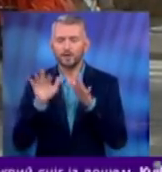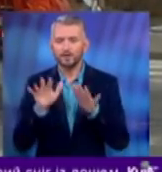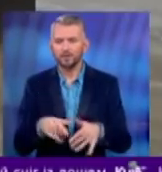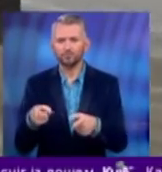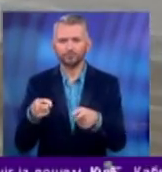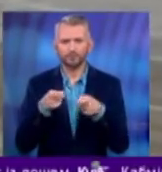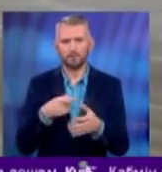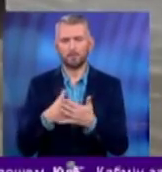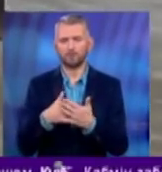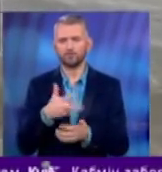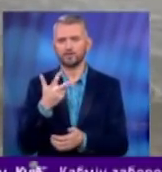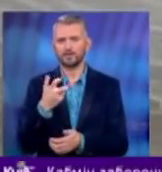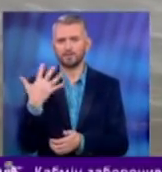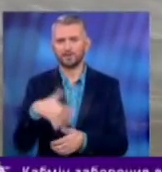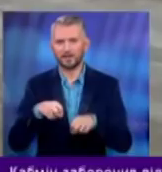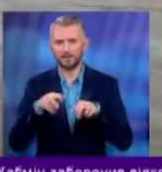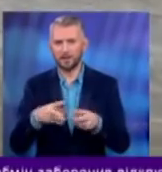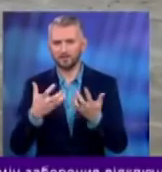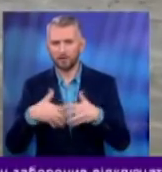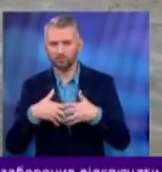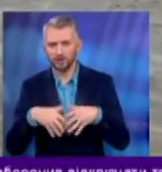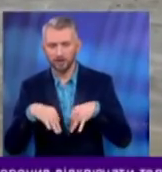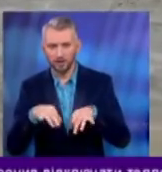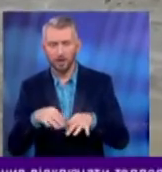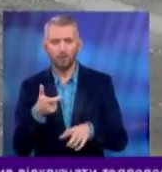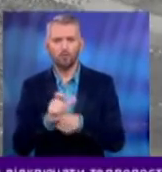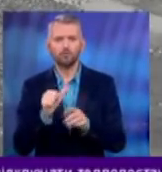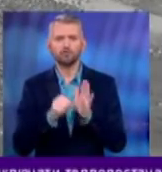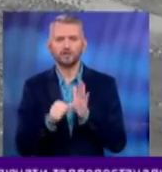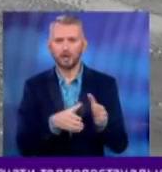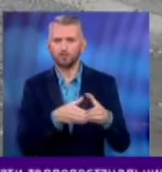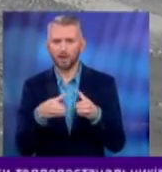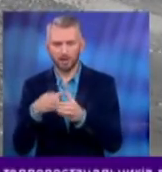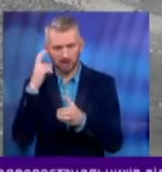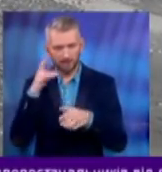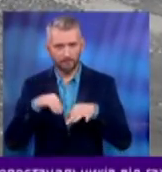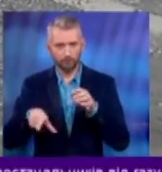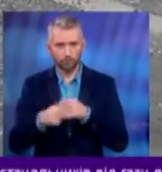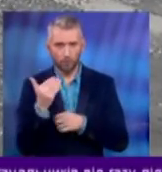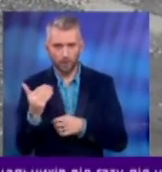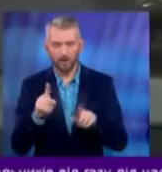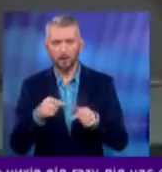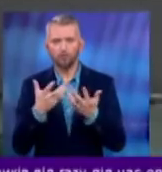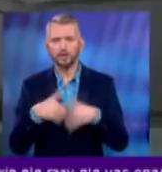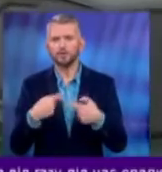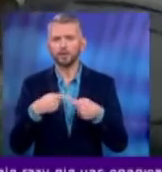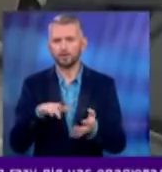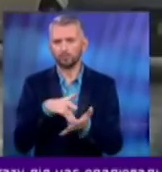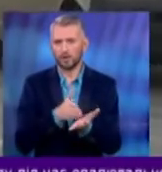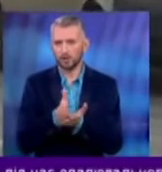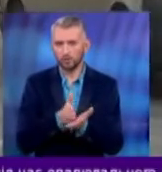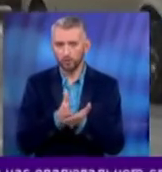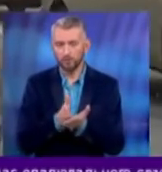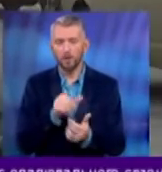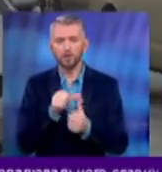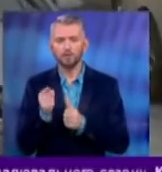майже 3,5 сотні спецмашин та понад 60 бригад «Київавтодору», а також техніку інших комунальних служб. Окрім того,